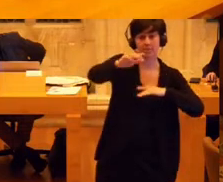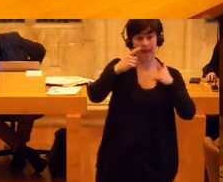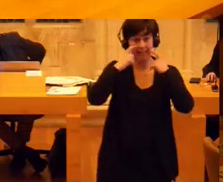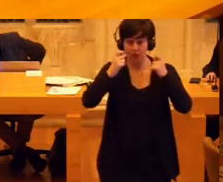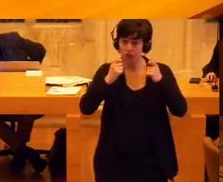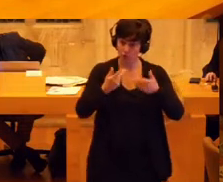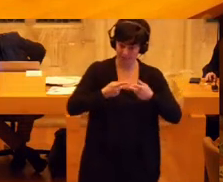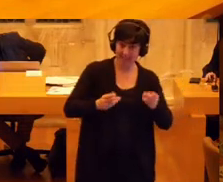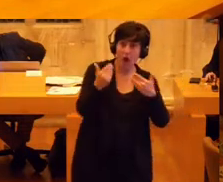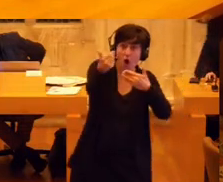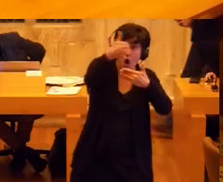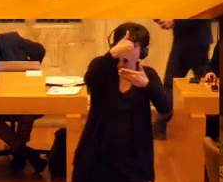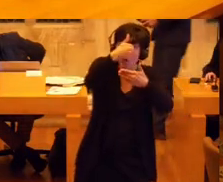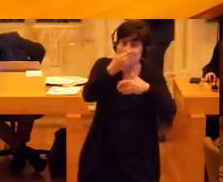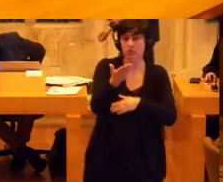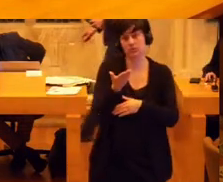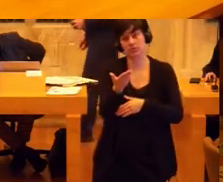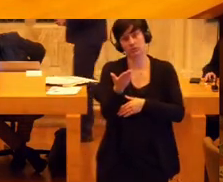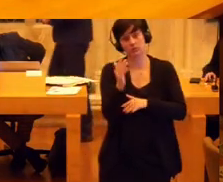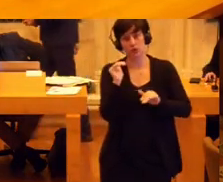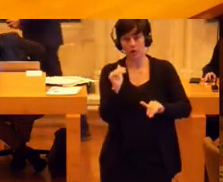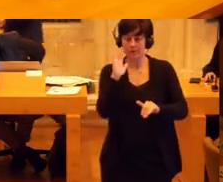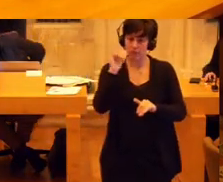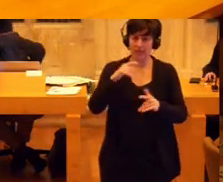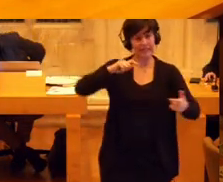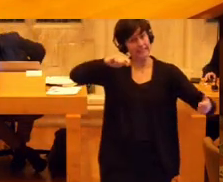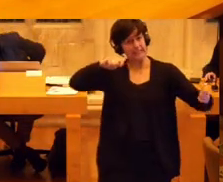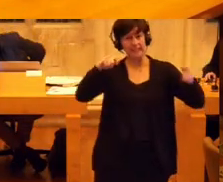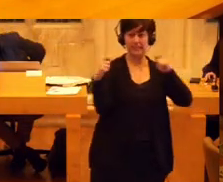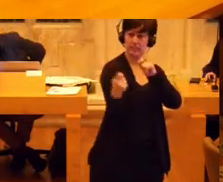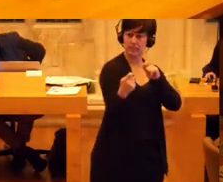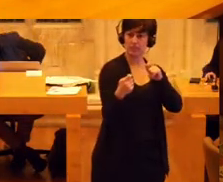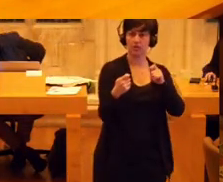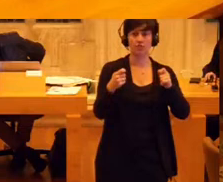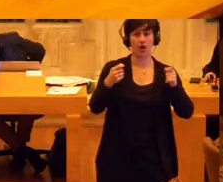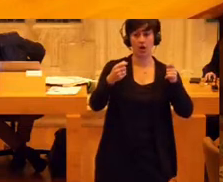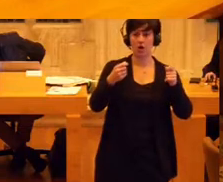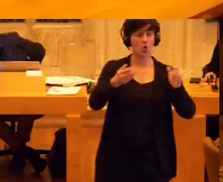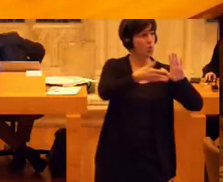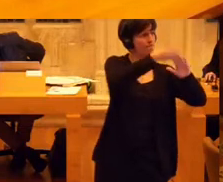rappeler. Donc on est ici sur une requalification d'entrée de ville de façade à façade